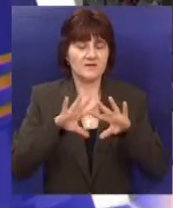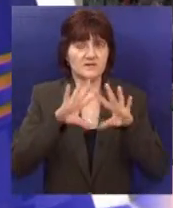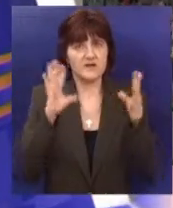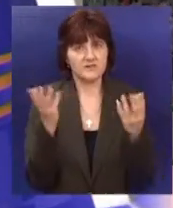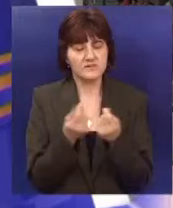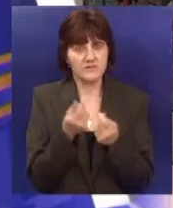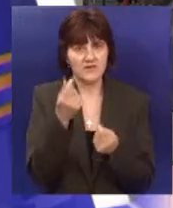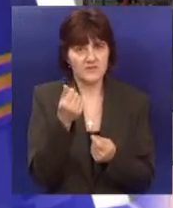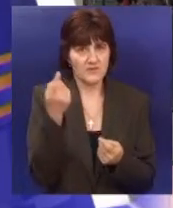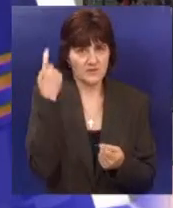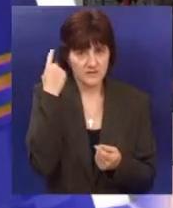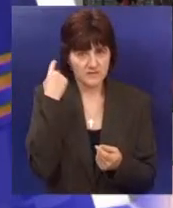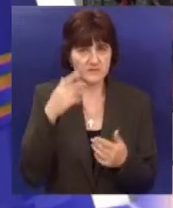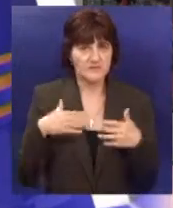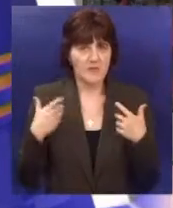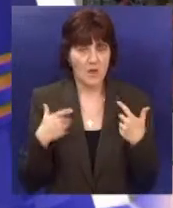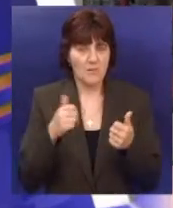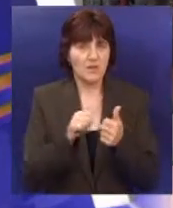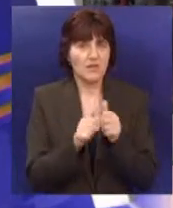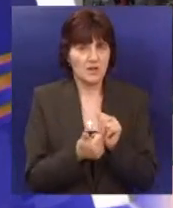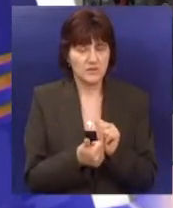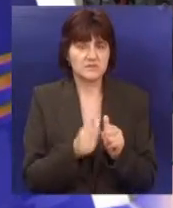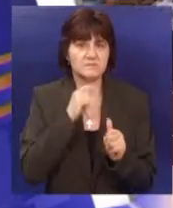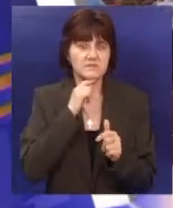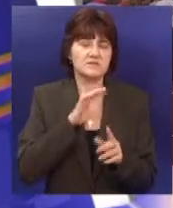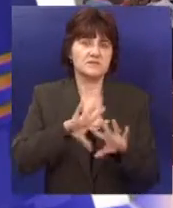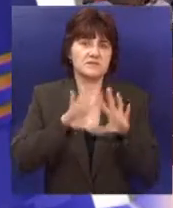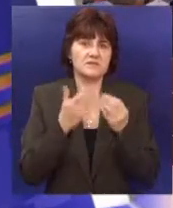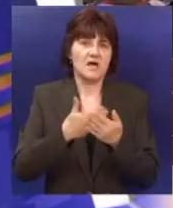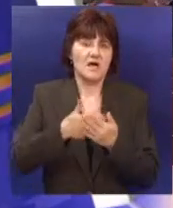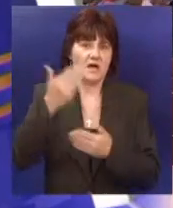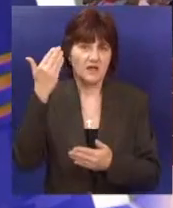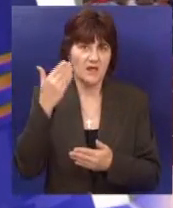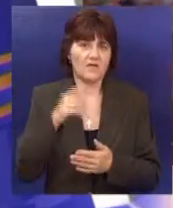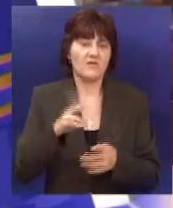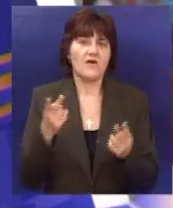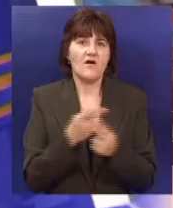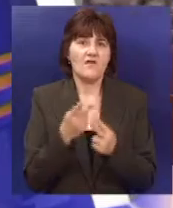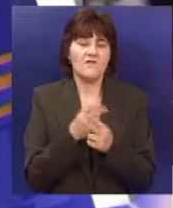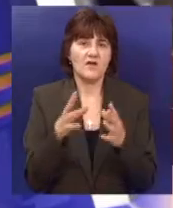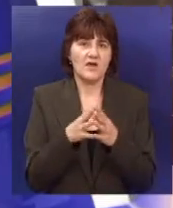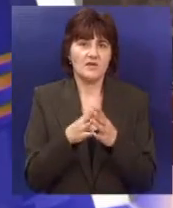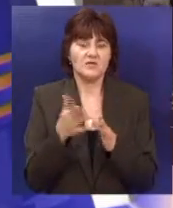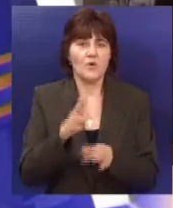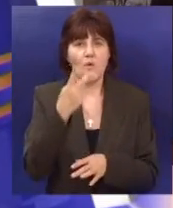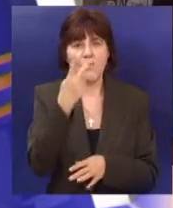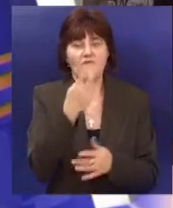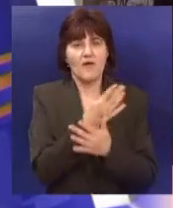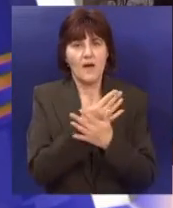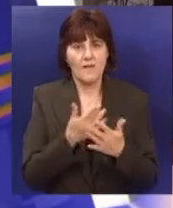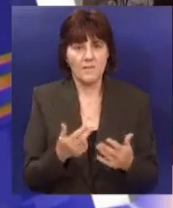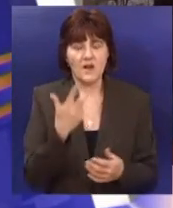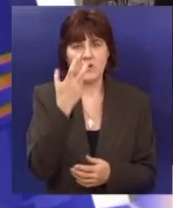izgrađen zajedničkim sredstvima Pokrajinskog sekretarijata za omladinu i sport i resora za sport grada Subotice, a vrednost radova je